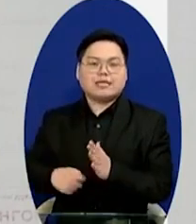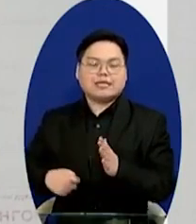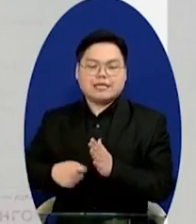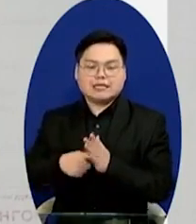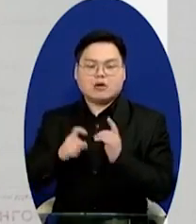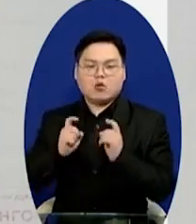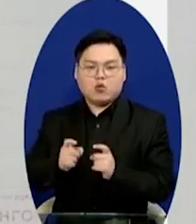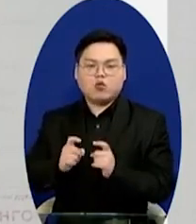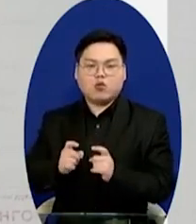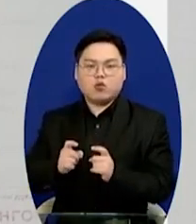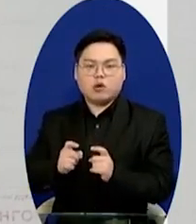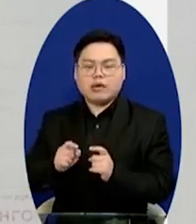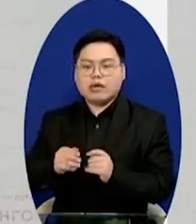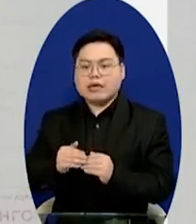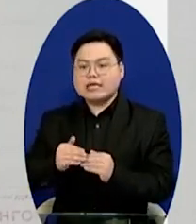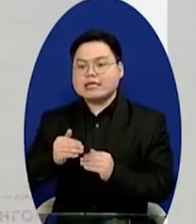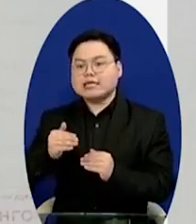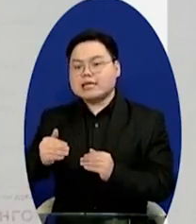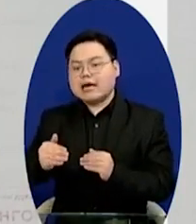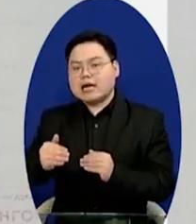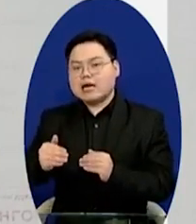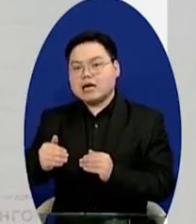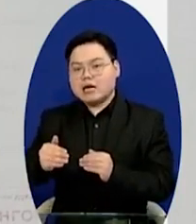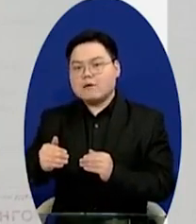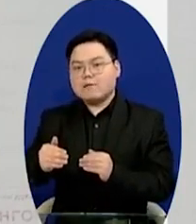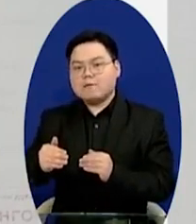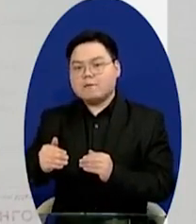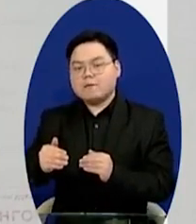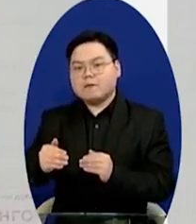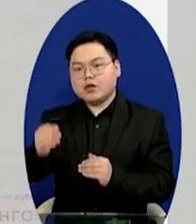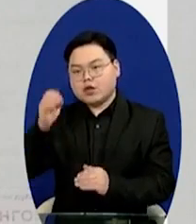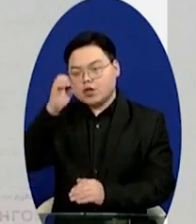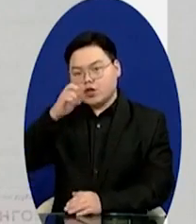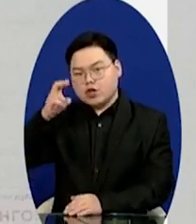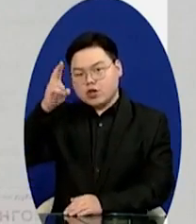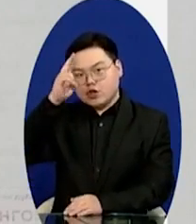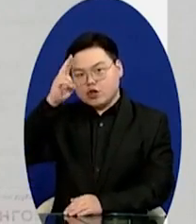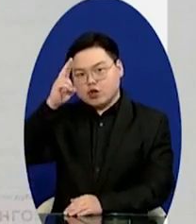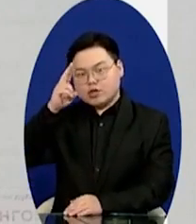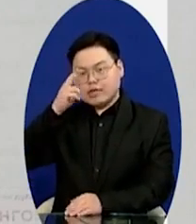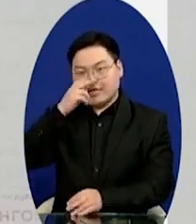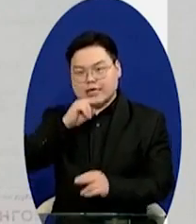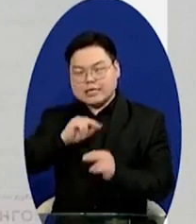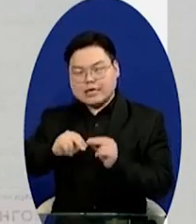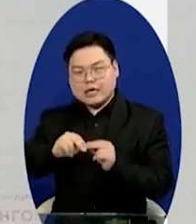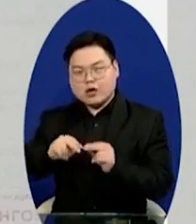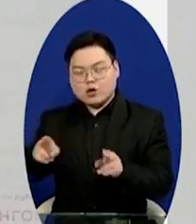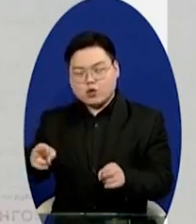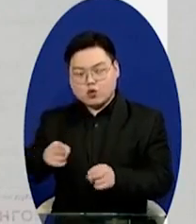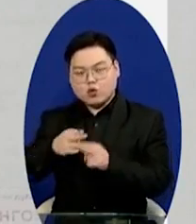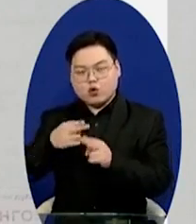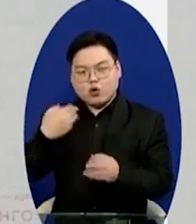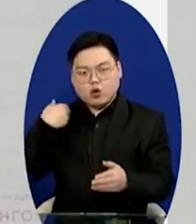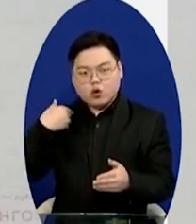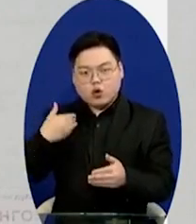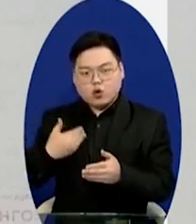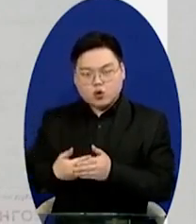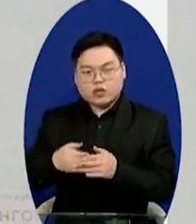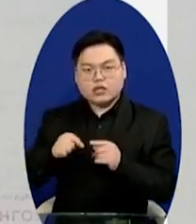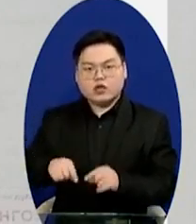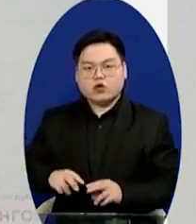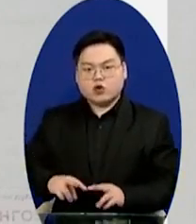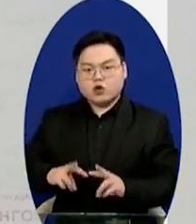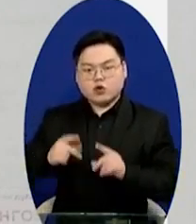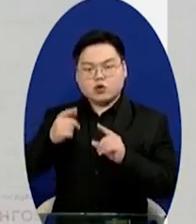Энэ бол дараагийн одоо ерөнхийлөгчийн энэ одоо шалгалт хийгдэж дүнэлт гарах хүртэл бол энийг бол өөрчлөхгүй гэдэг юм